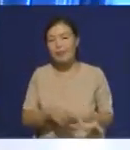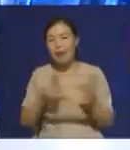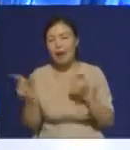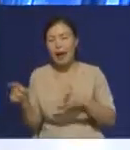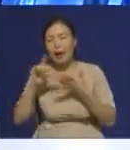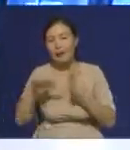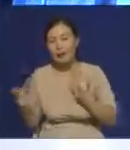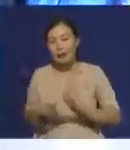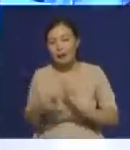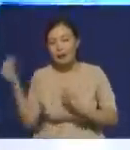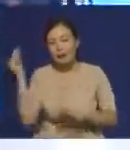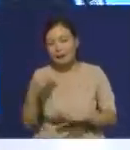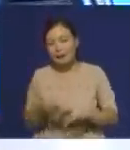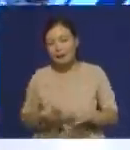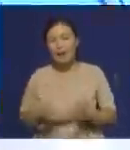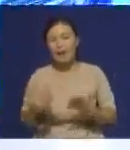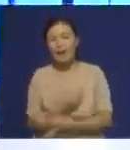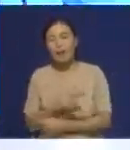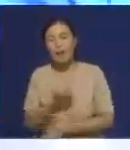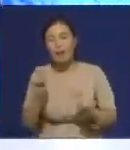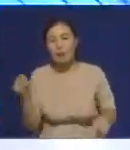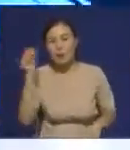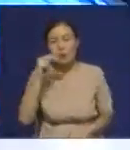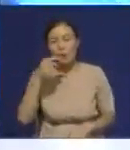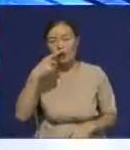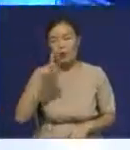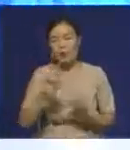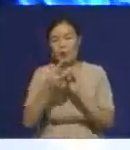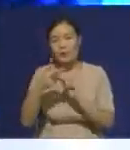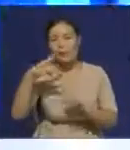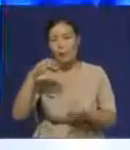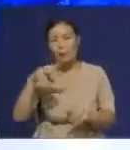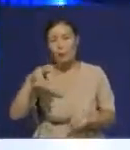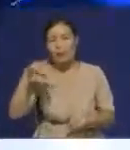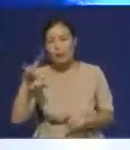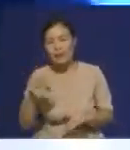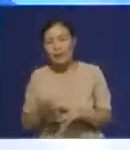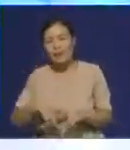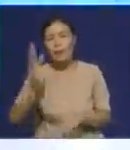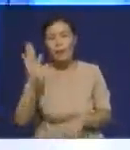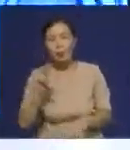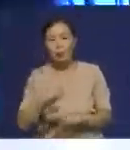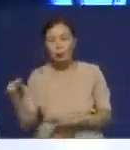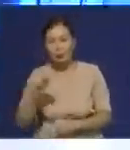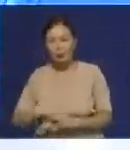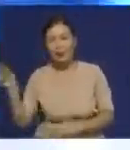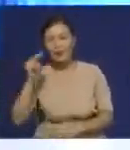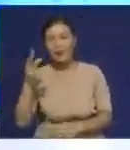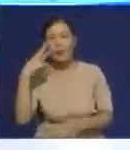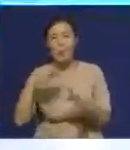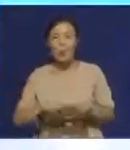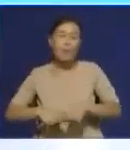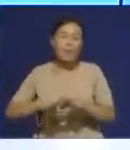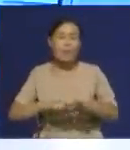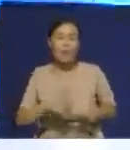классов. Открытие очередного IT-класса прошло и в школе номер 12 Муналинского района. Здесь будут углубленно изучать современные технологии